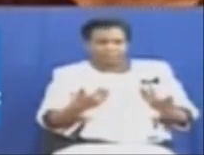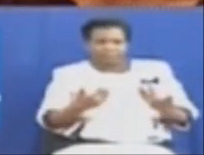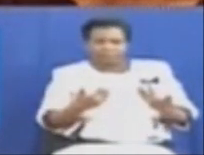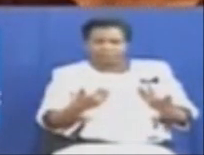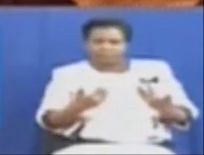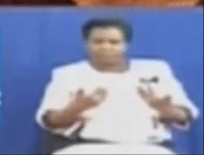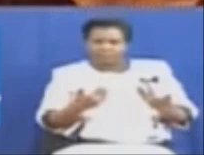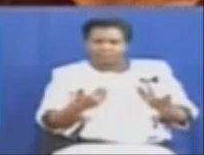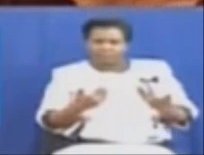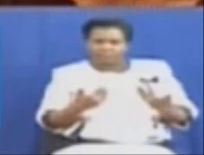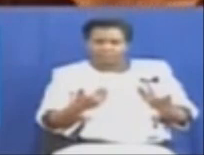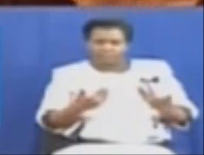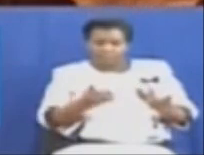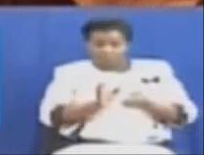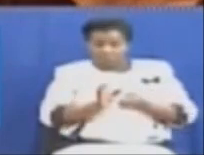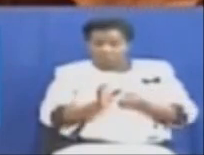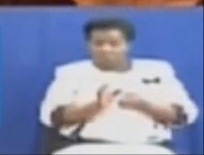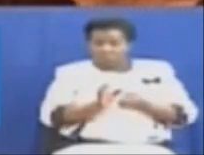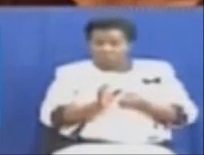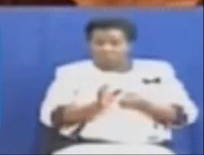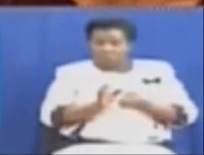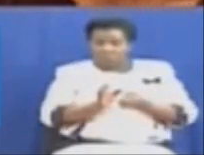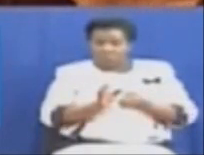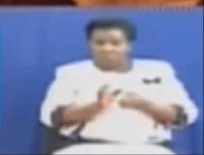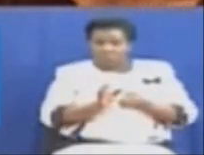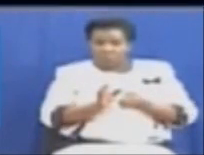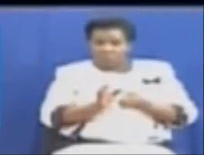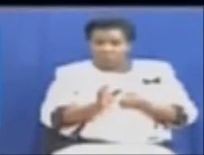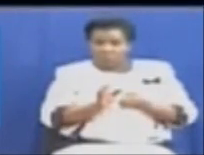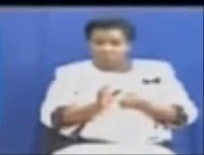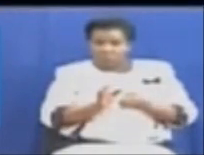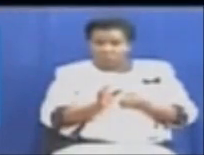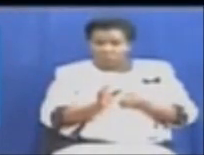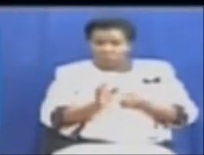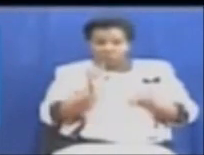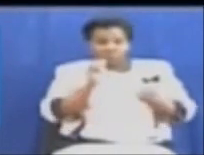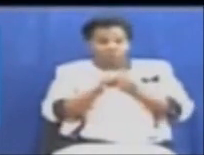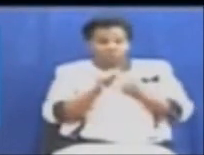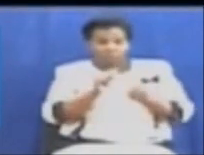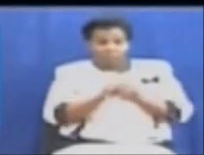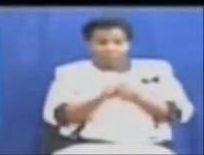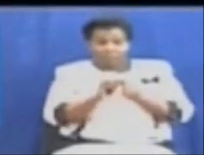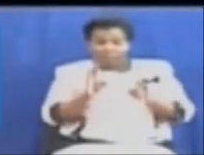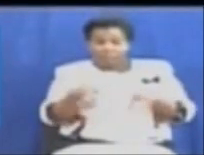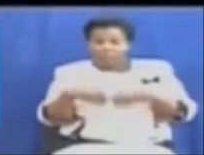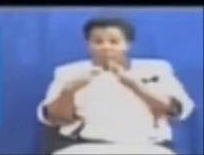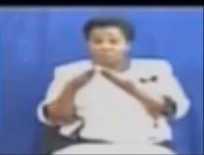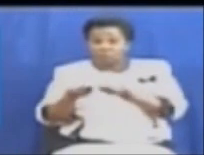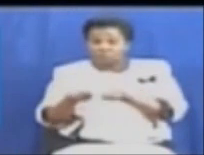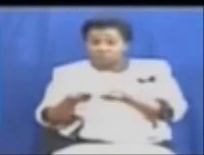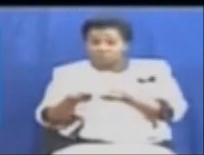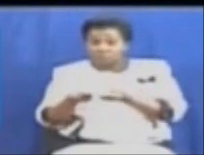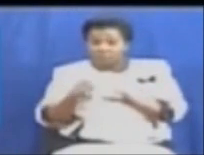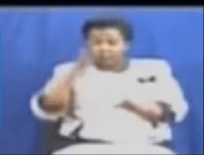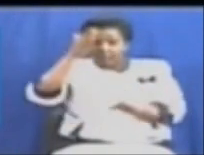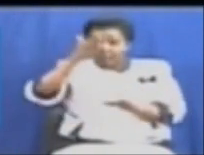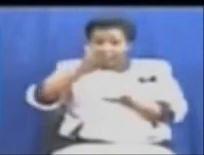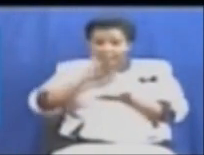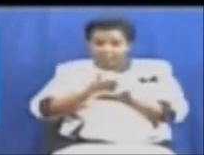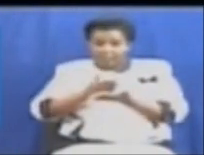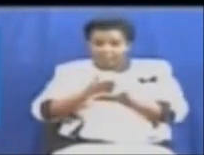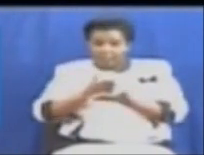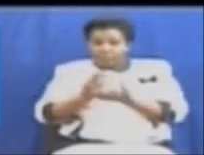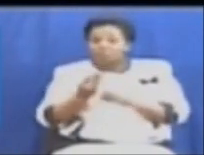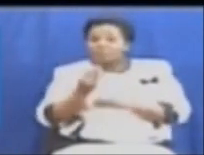kata. Ofisi ya TAMISEMI inaendelea kuimarisha usimamizi na ufuatiliaji ili kuhakikisha changamoto hiyo inapatiwa